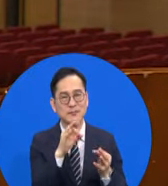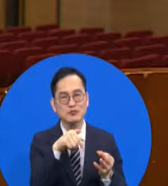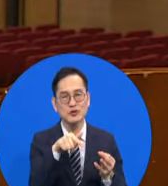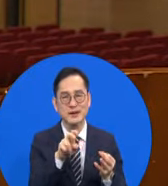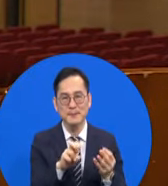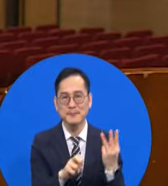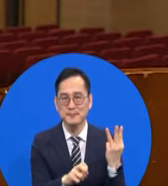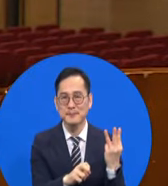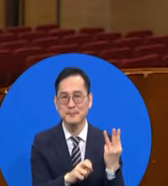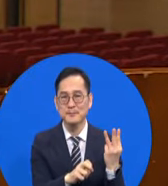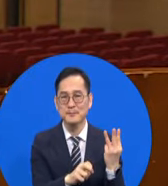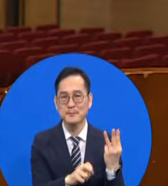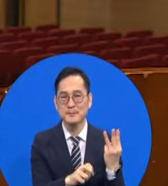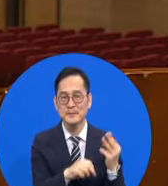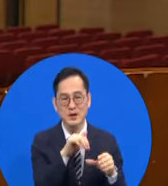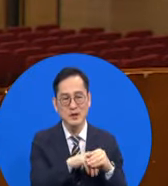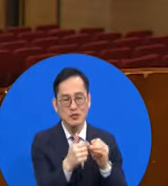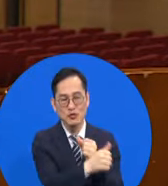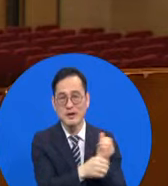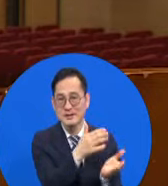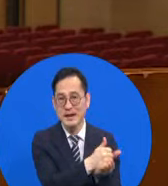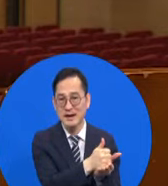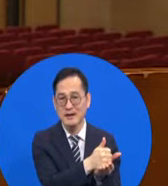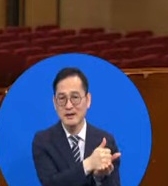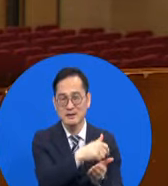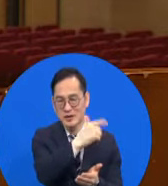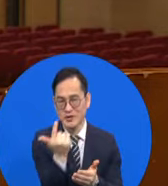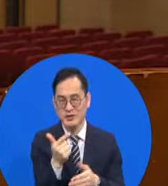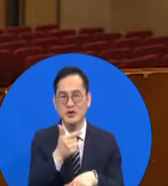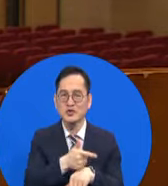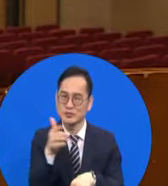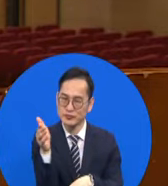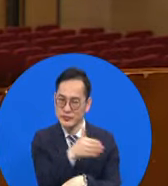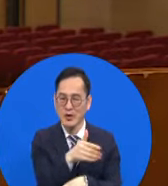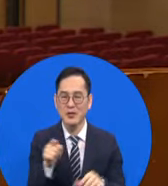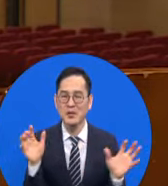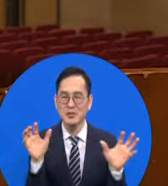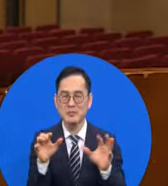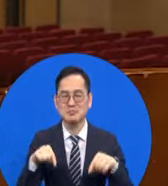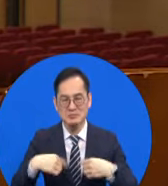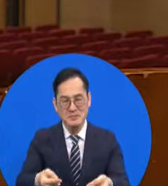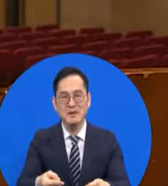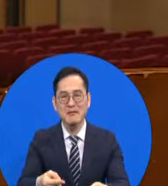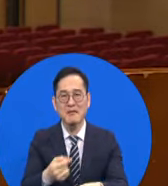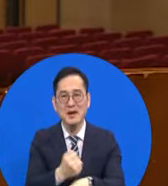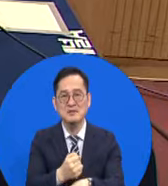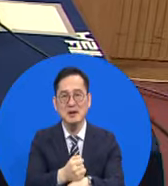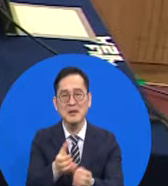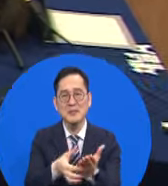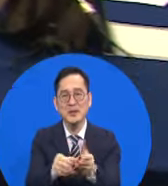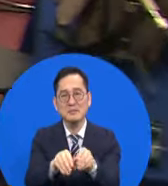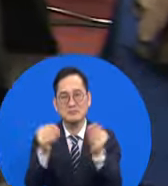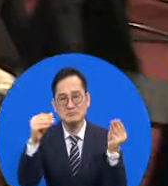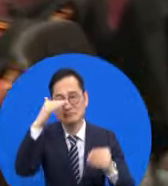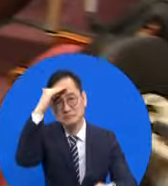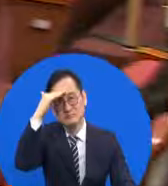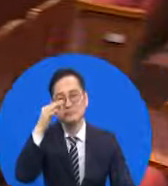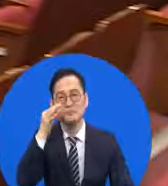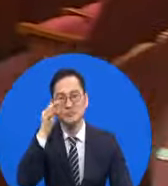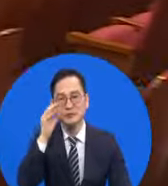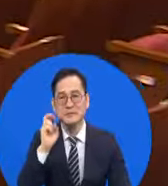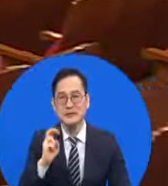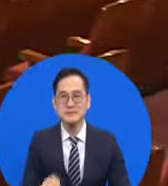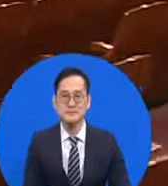상임공동선대위원장들은 투표가 끝나는 저녁 6시부터 이곳 개표 상황실에 들러 개표 방송을 지켜볼 계획입니다.